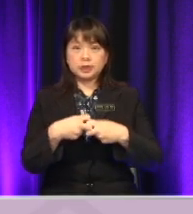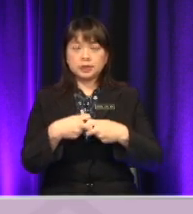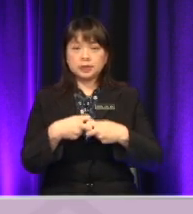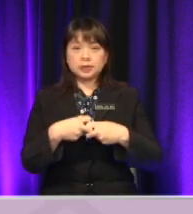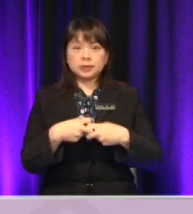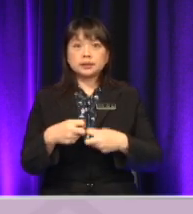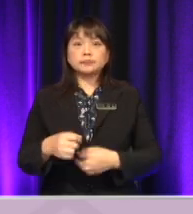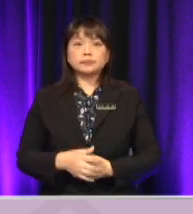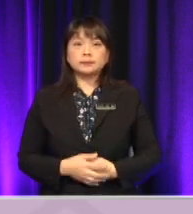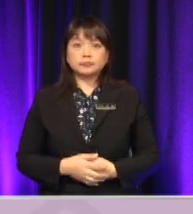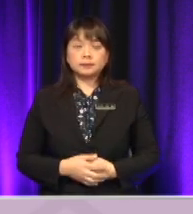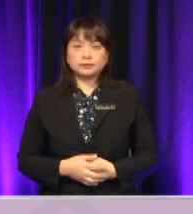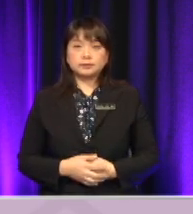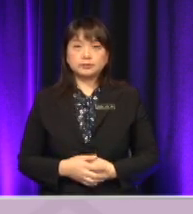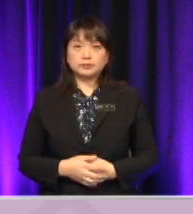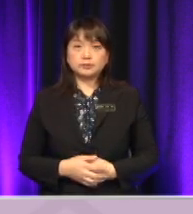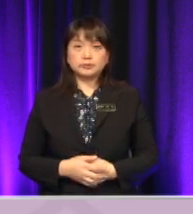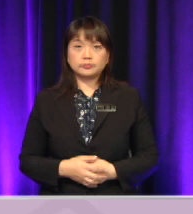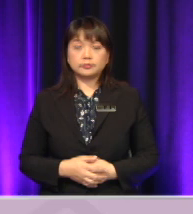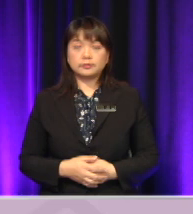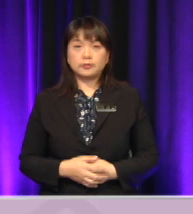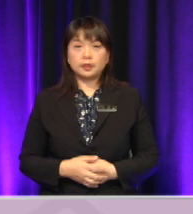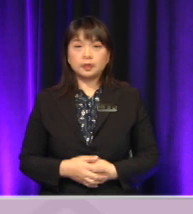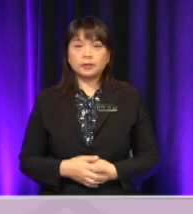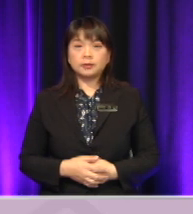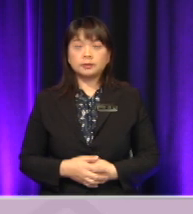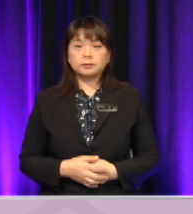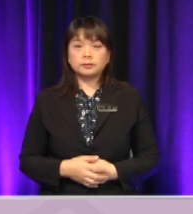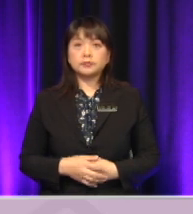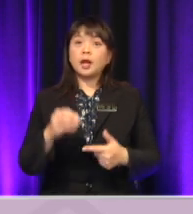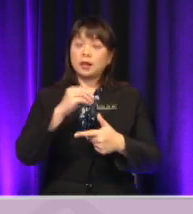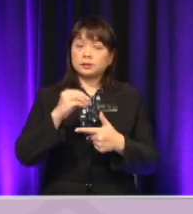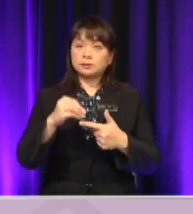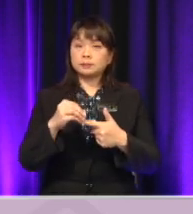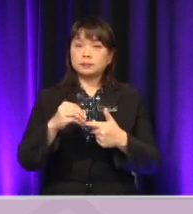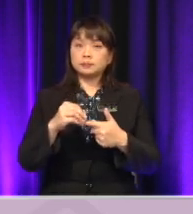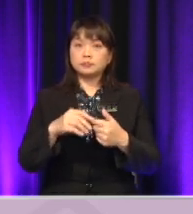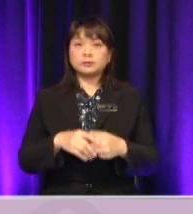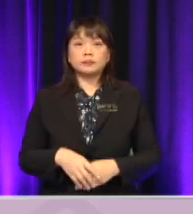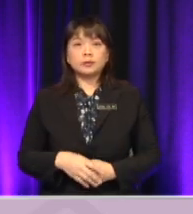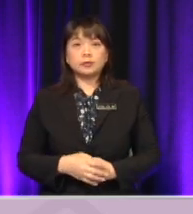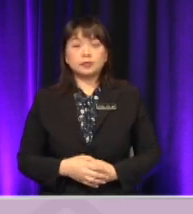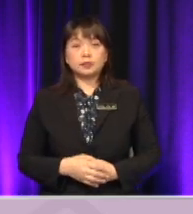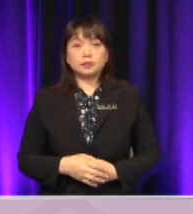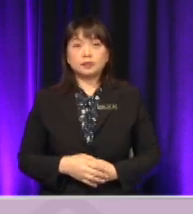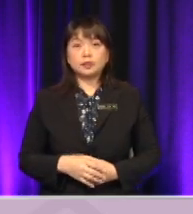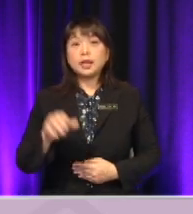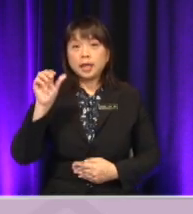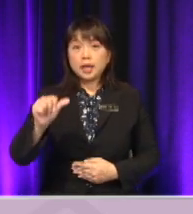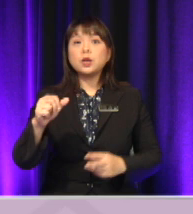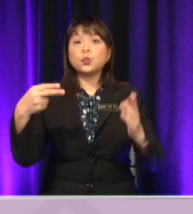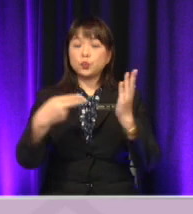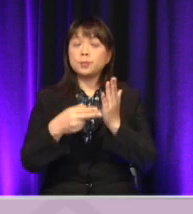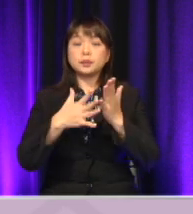arus elektrik, unit SI-nya adalah ampere. Ampere. Ataupun simbol unit SI-nya A huruf besar. A